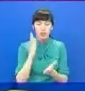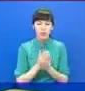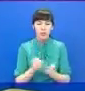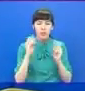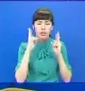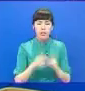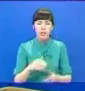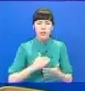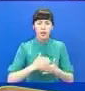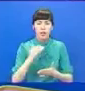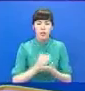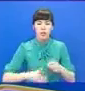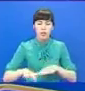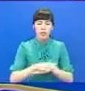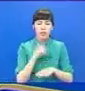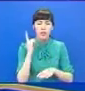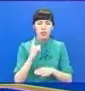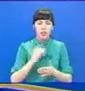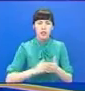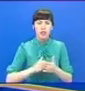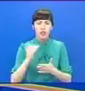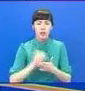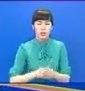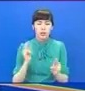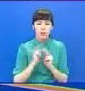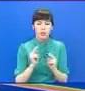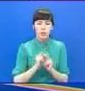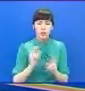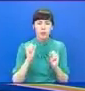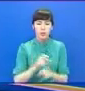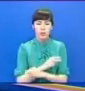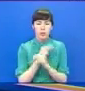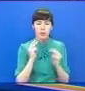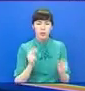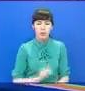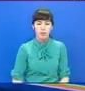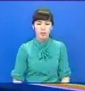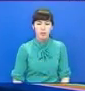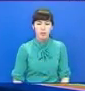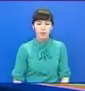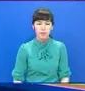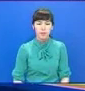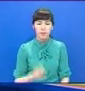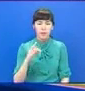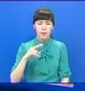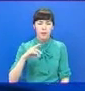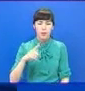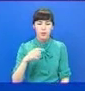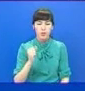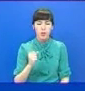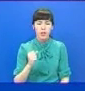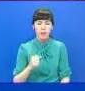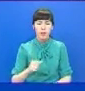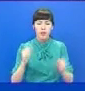Арнайы теннис алаңшасы да жастардың үстел теннисін жетік меңгеруіне мүмкіндік бермек. Жолғабас ауылындағы мектептің спорт залы